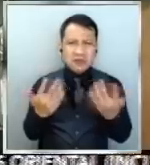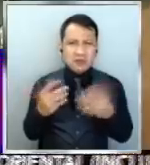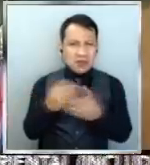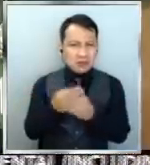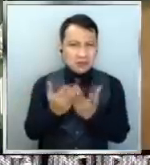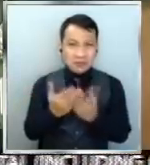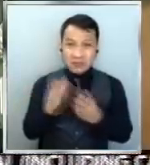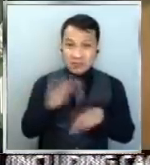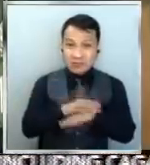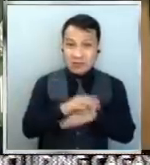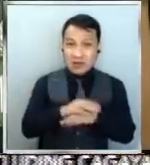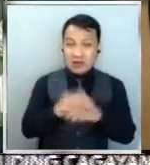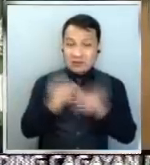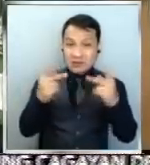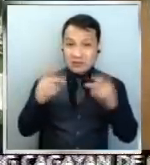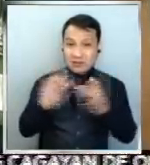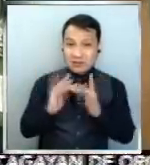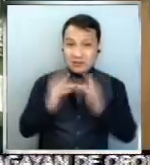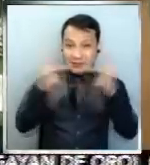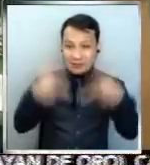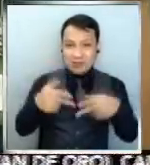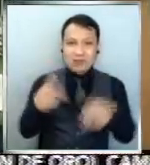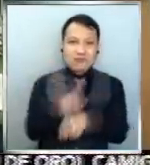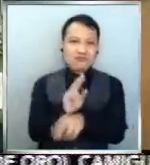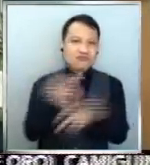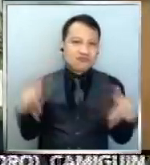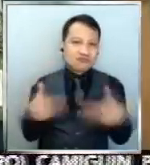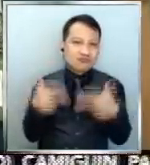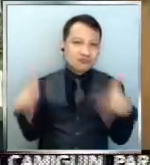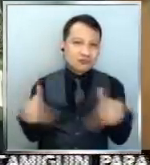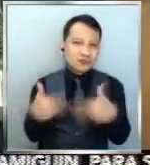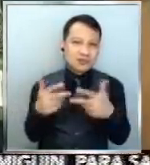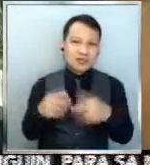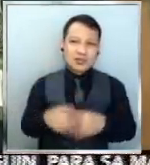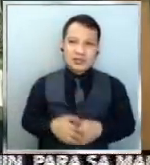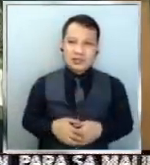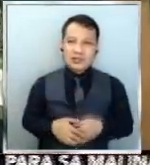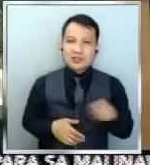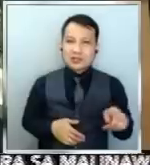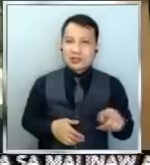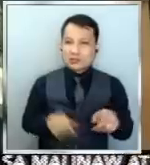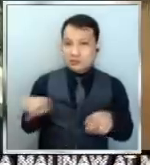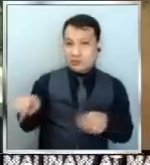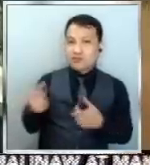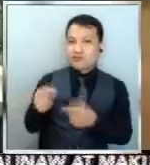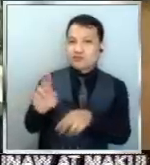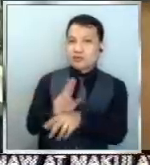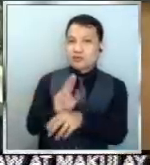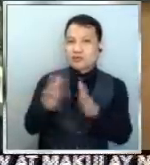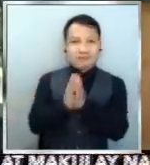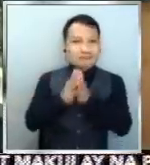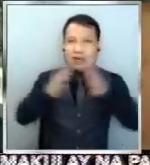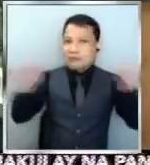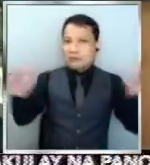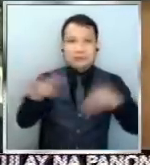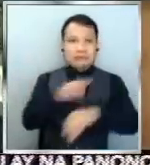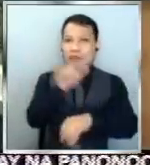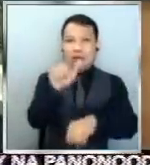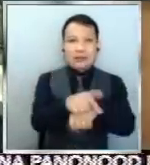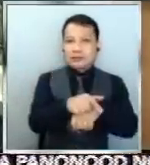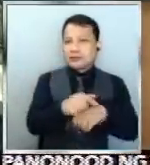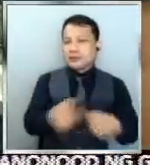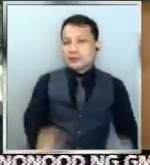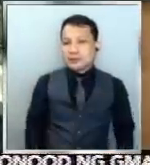sabong. Ginagamit nila ito. Mga ginagamit ng mga manukan doon. Kaya hektar-hektar yung ginagamit nila. Kaya yung